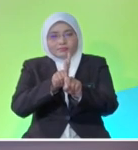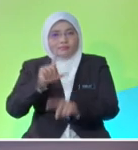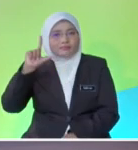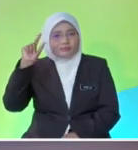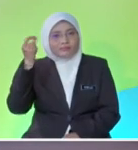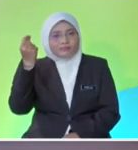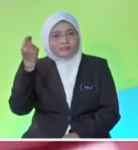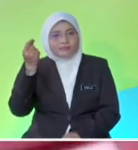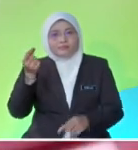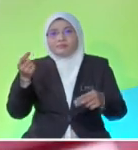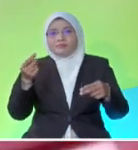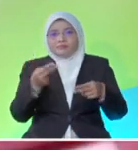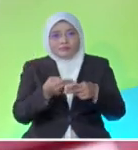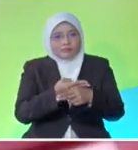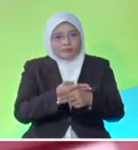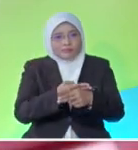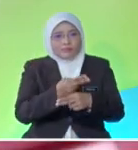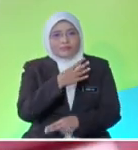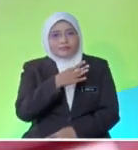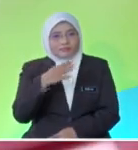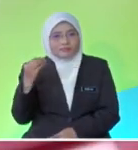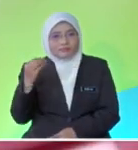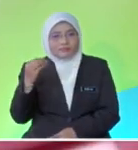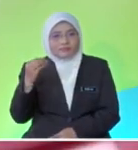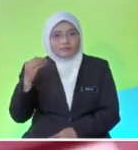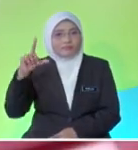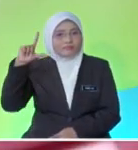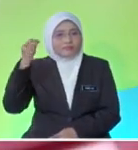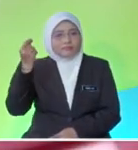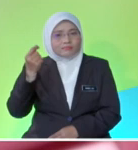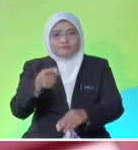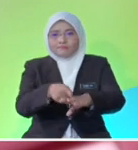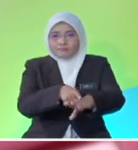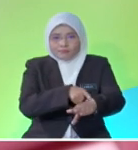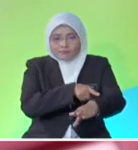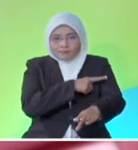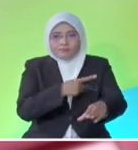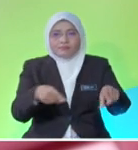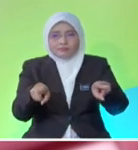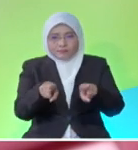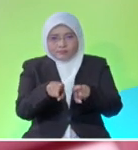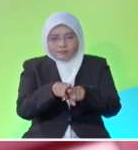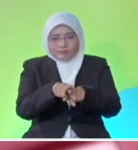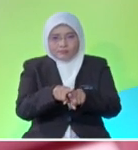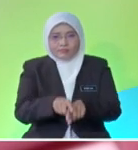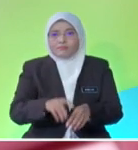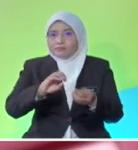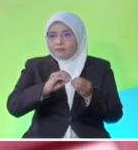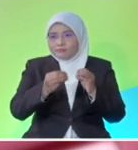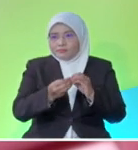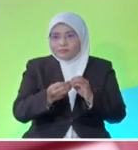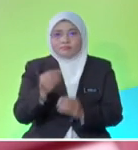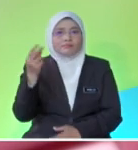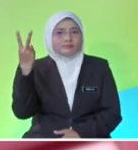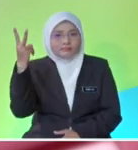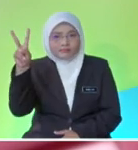istimewa. Kerana jarum minit perlu menunjukkan 12. Dan untuk menjadikan pukul